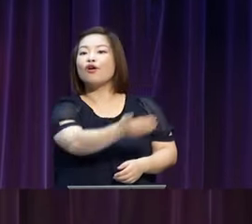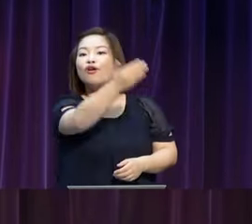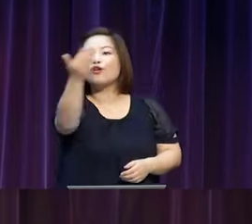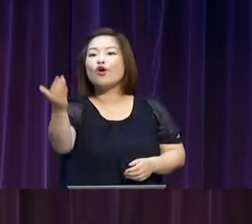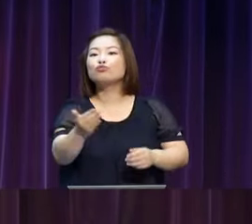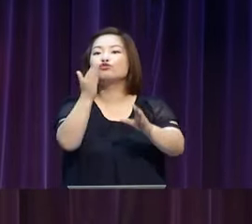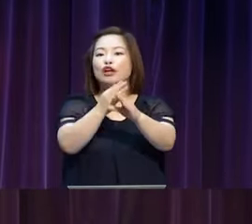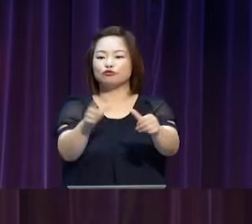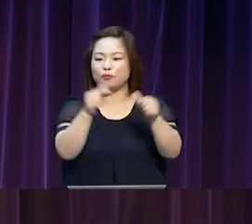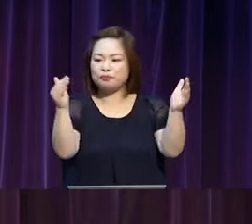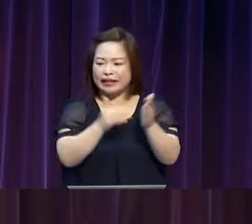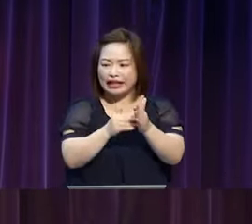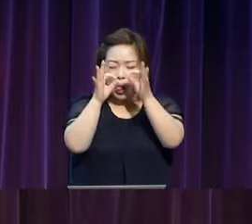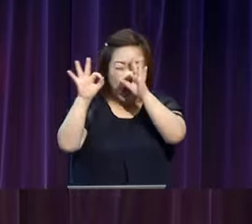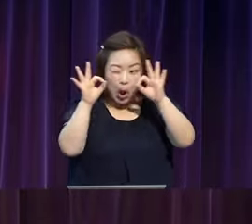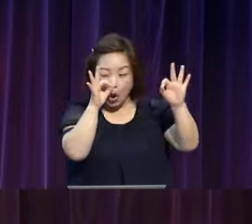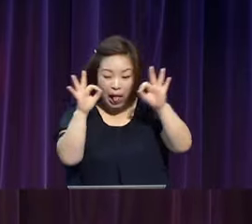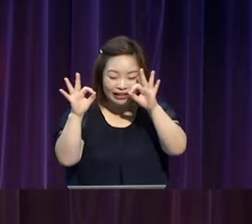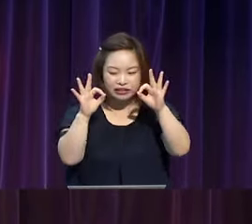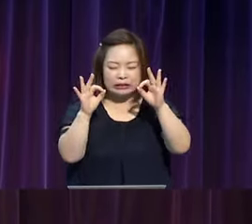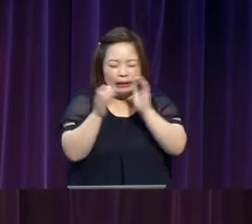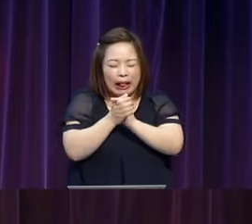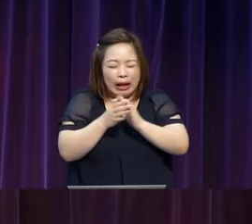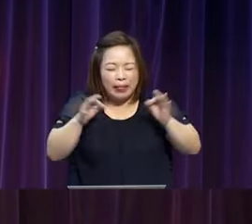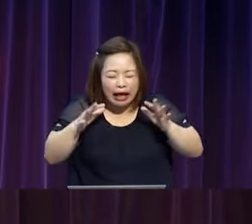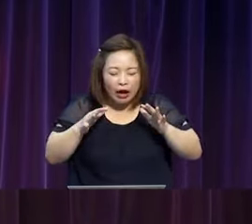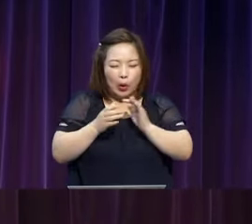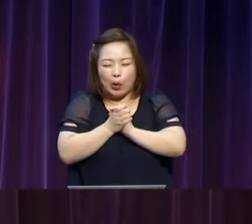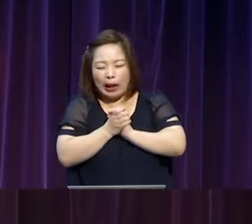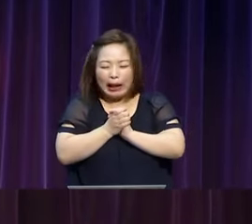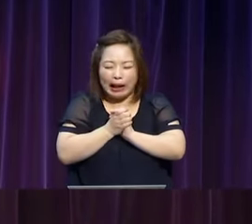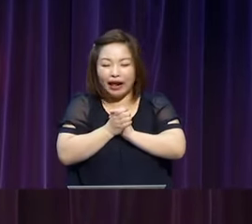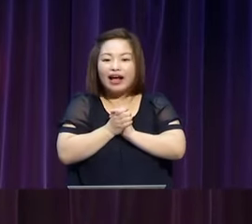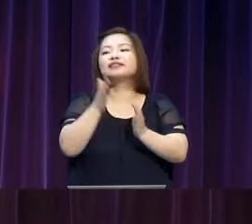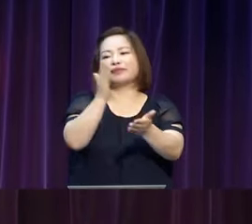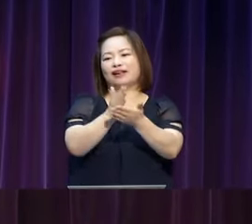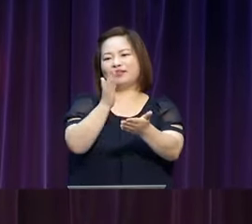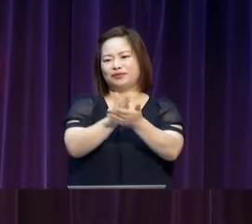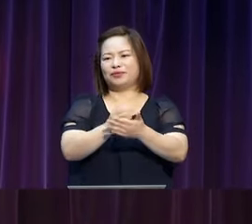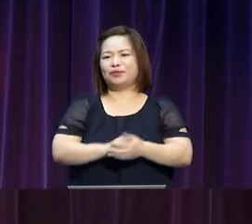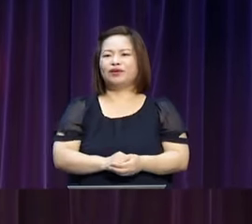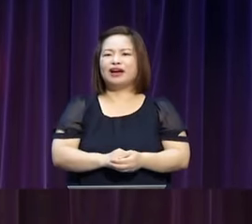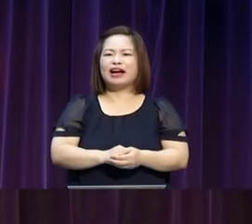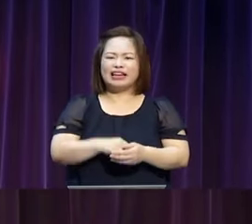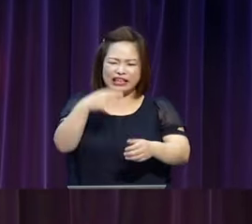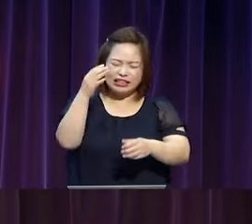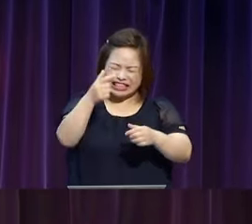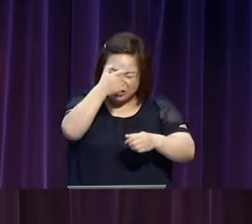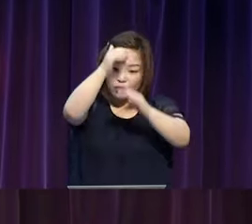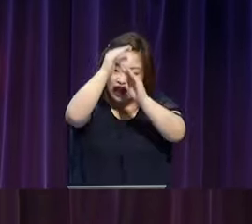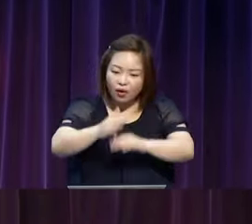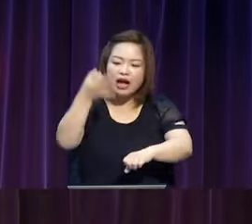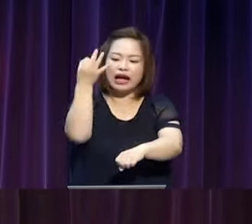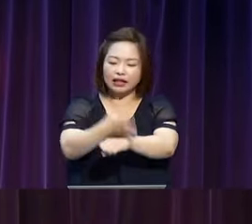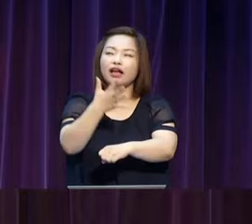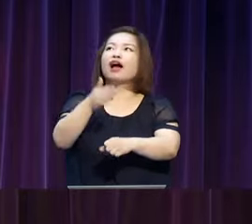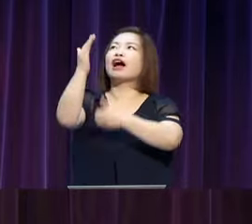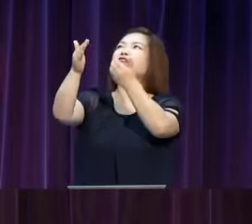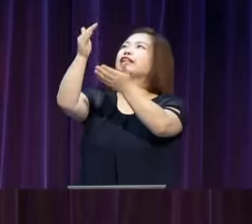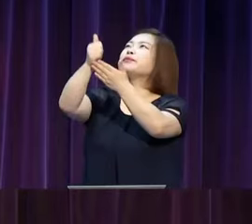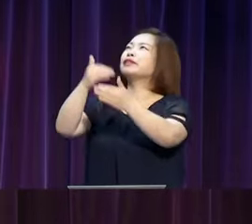분들 계십니까? 특별히 많은 말 안 해도 괜찮아요. 구원해 주신 거 감사하고 하나님 앞에